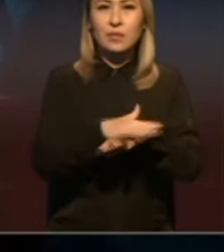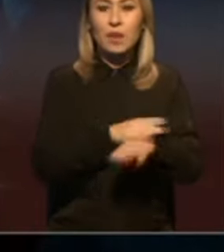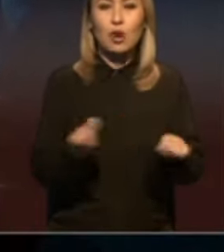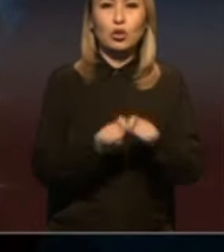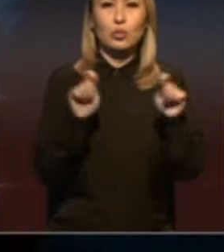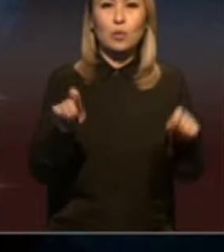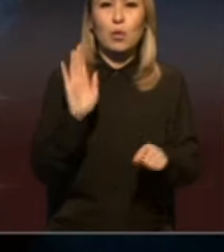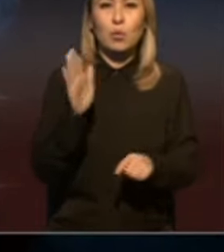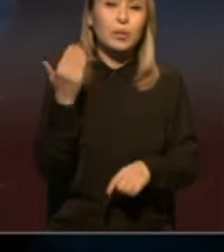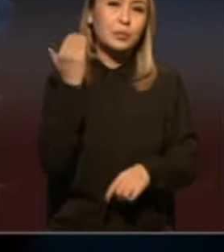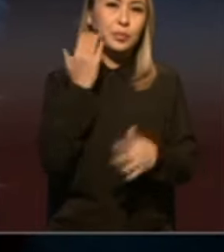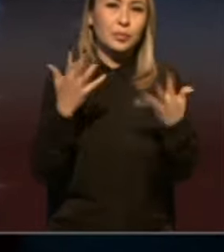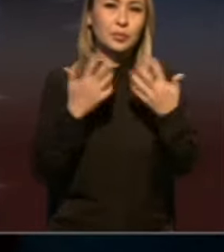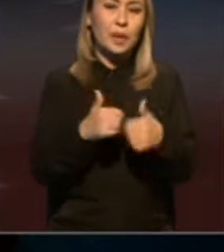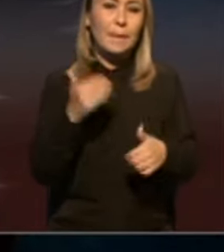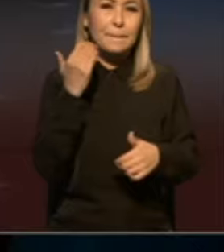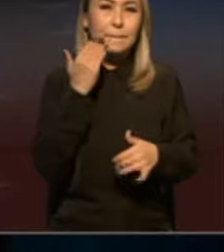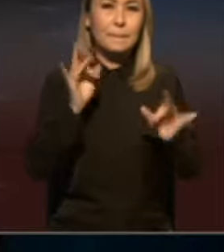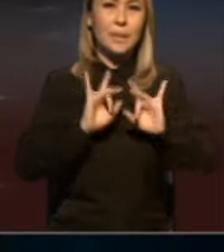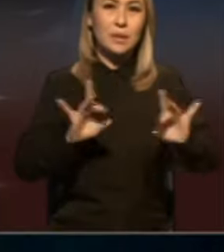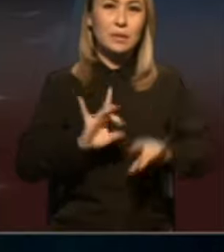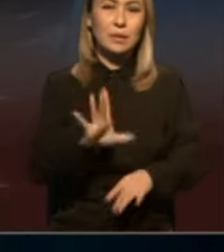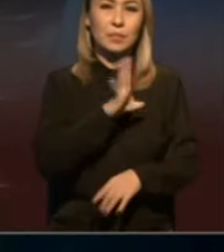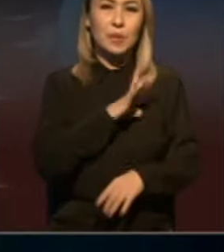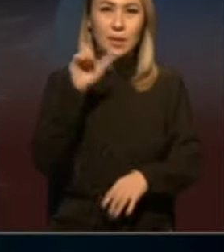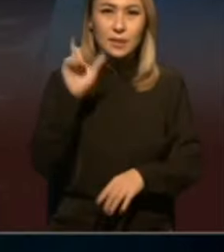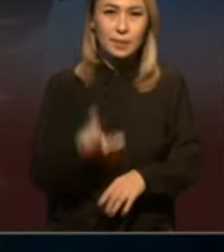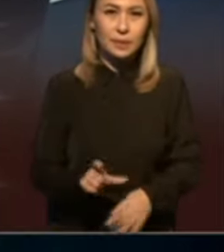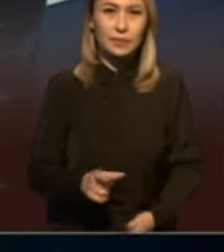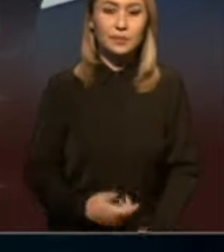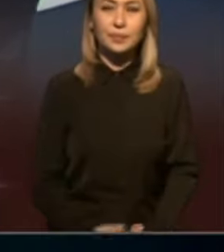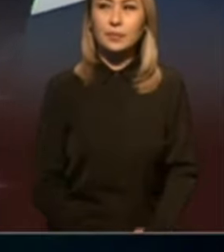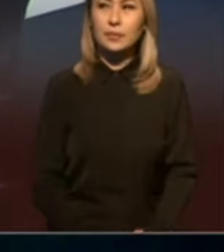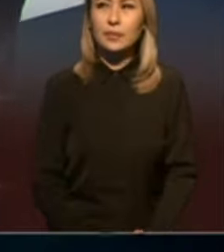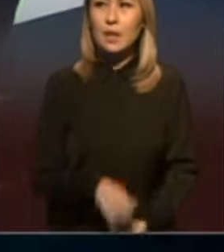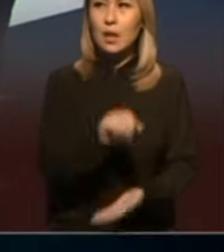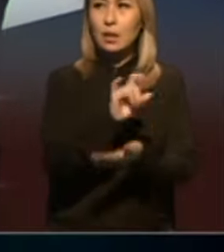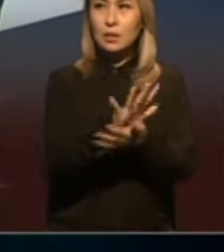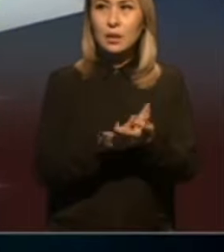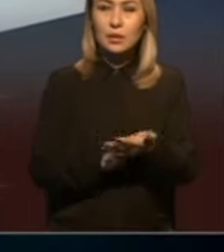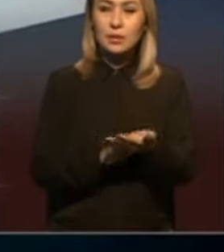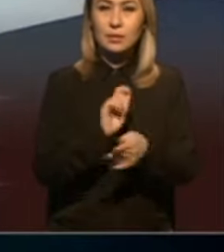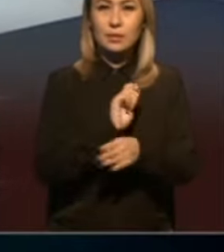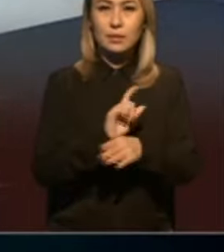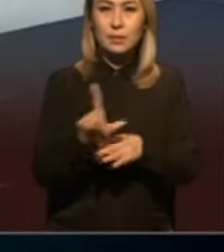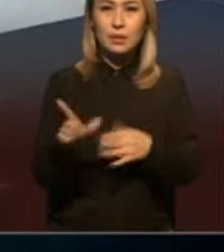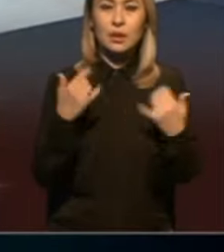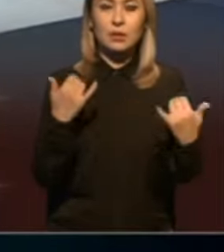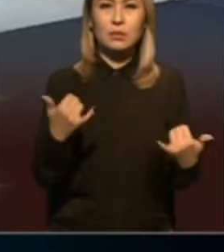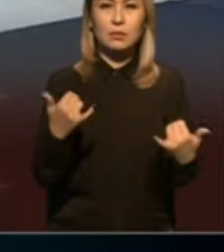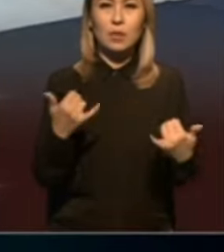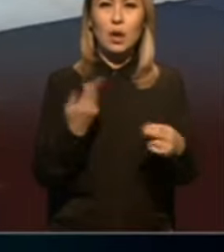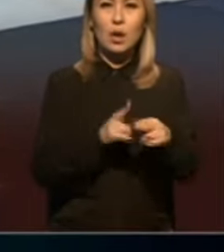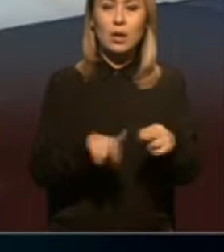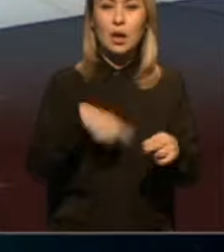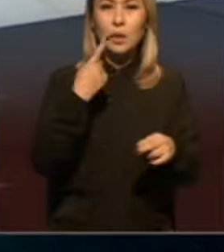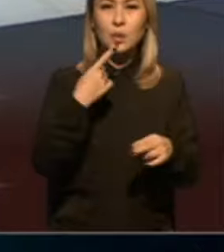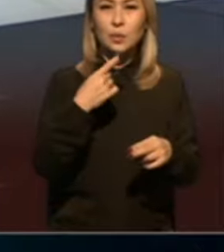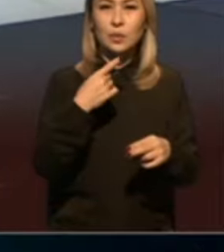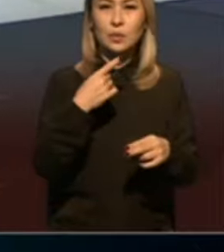құрылатын болжап, бағдарлап айтқан азамат етін. Әрі қарай жалғастырсақ, сол айтудың соңы бүгін